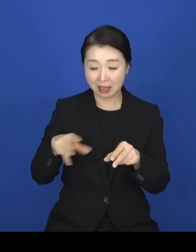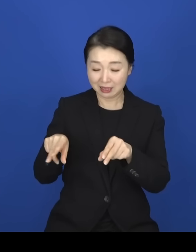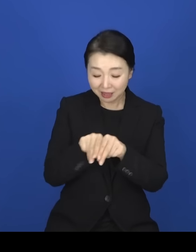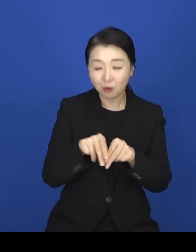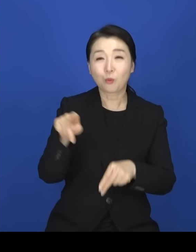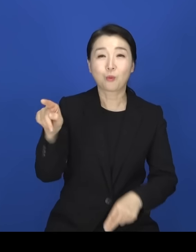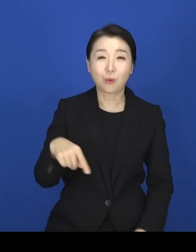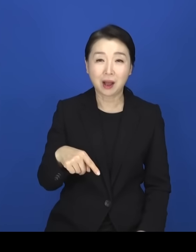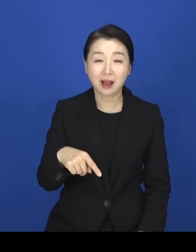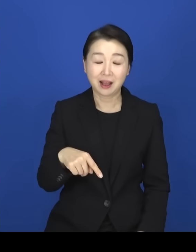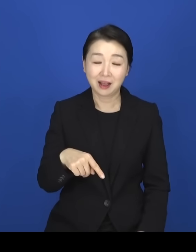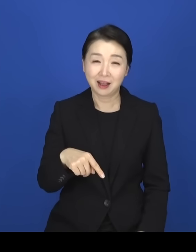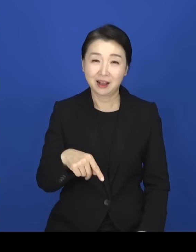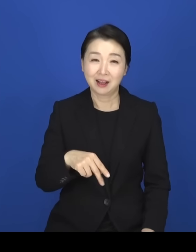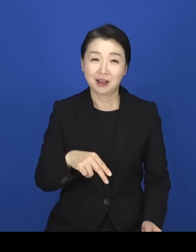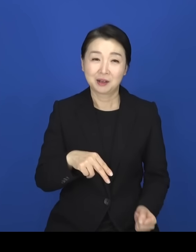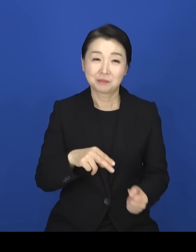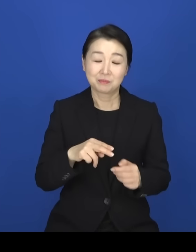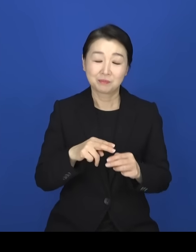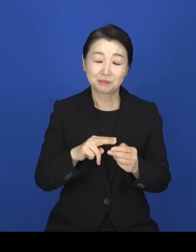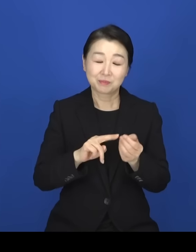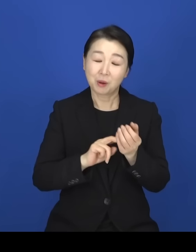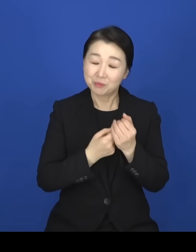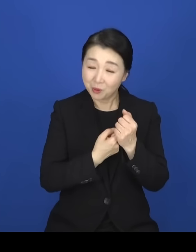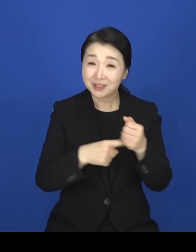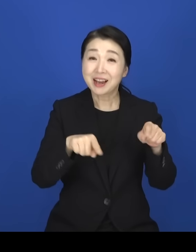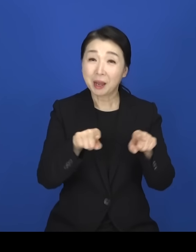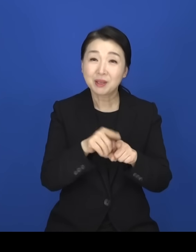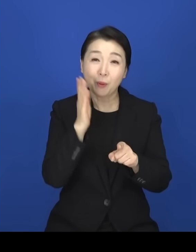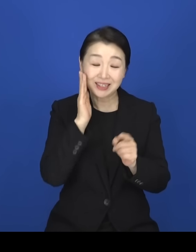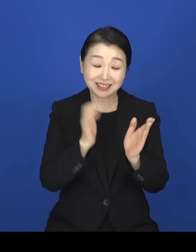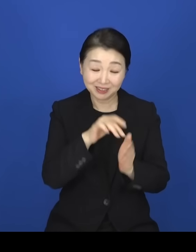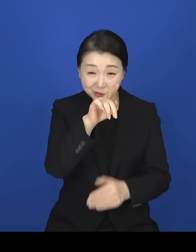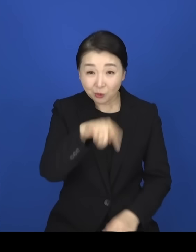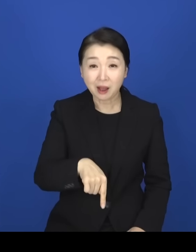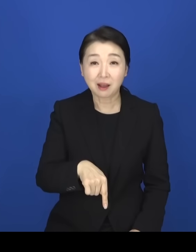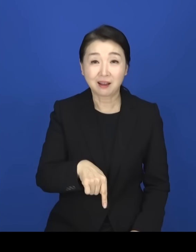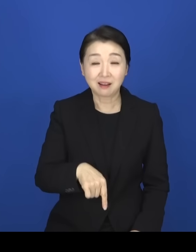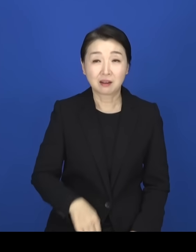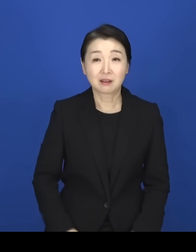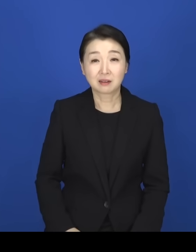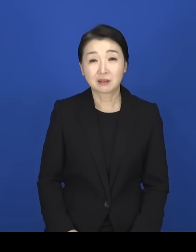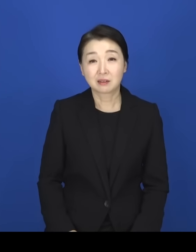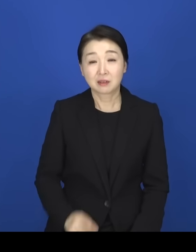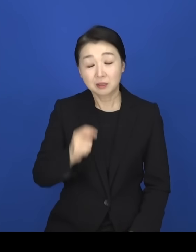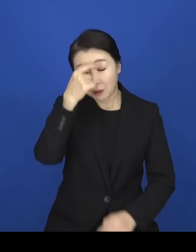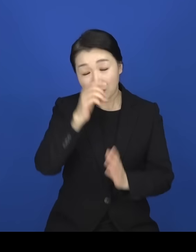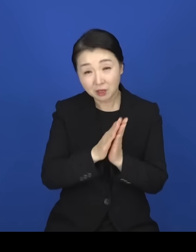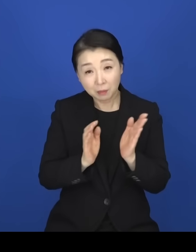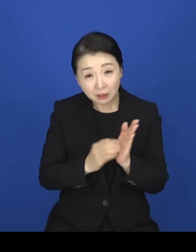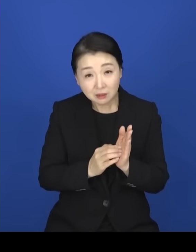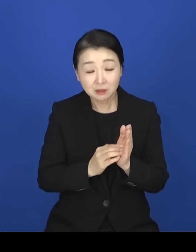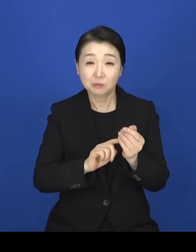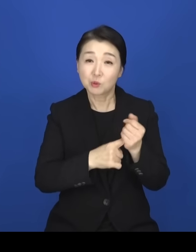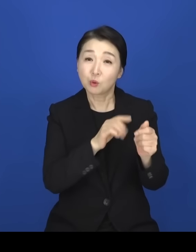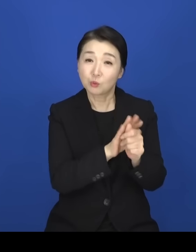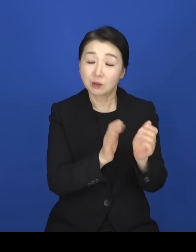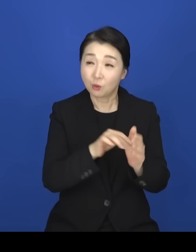샵에 갔다가 또 여기까지 새벽 예배 마치고 샵까지 갔다 이렇게 온 거예요? 네. 진짜